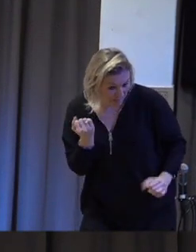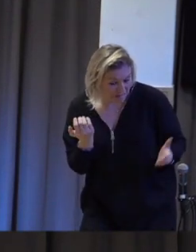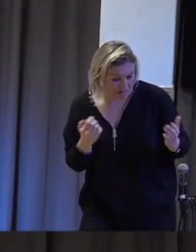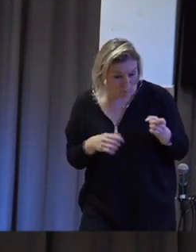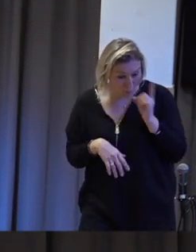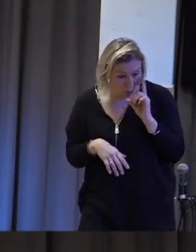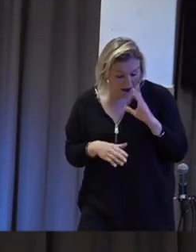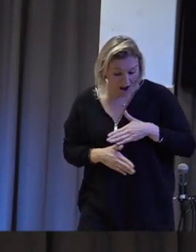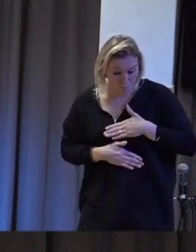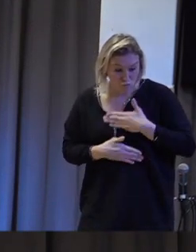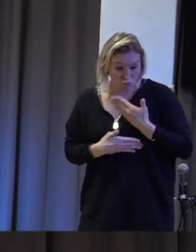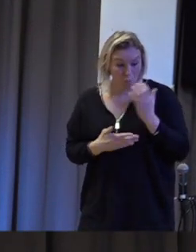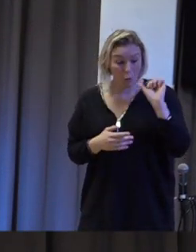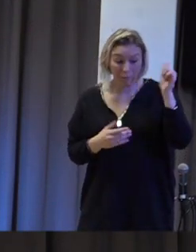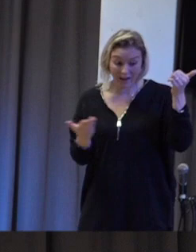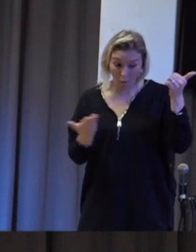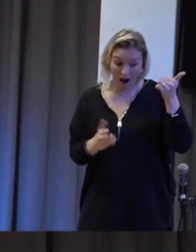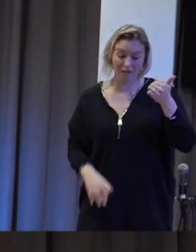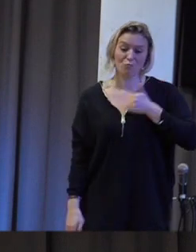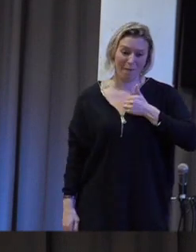Parce que l'amour commence par soi.